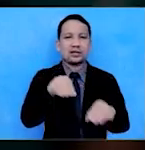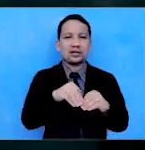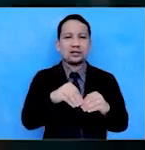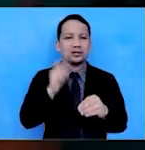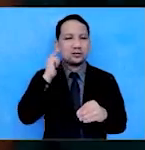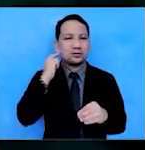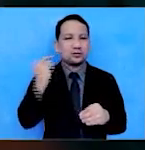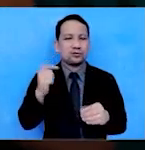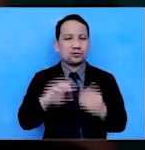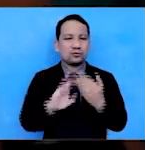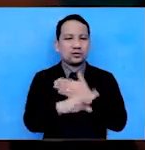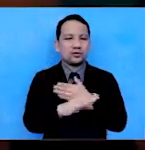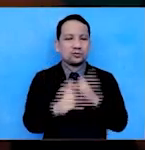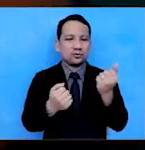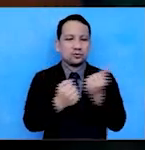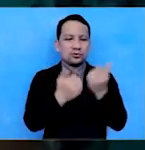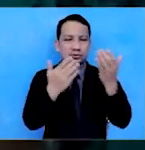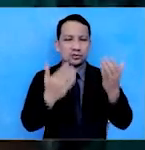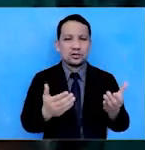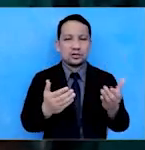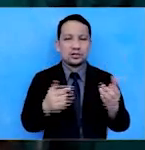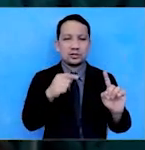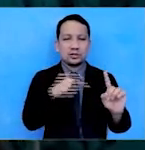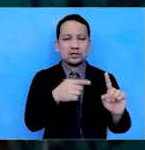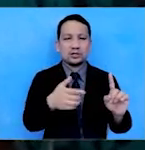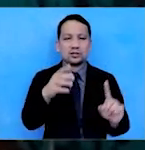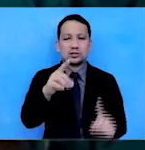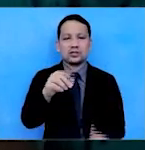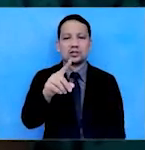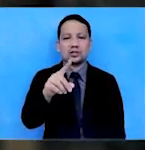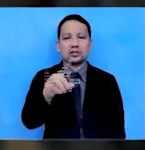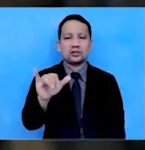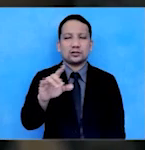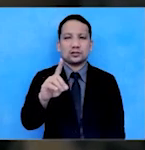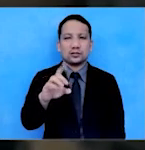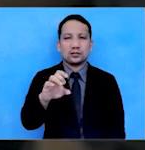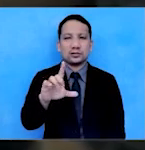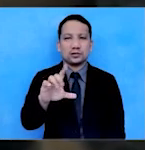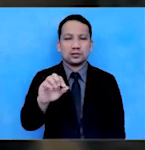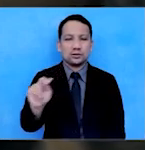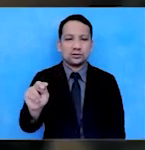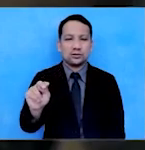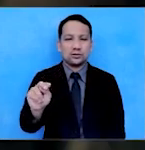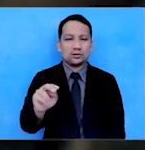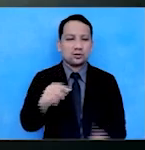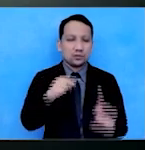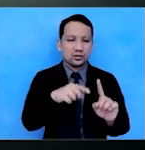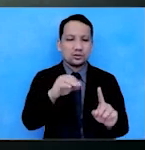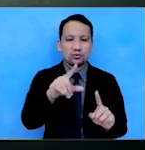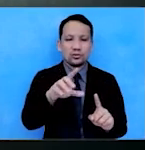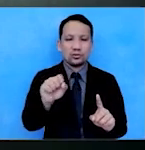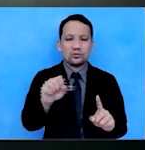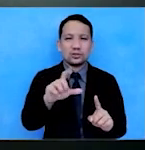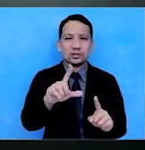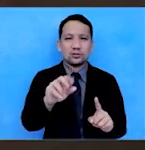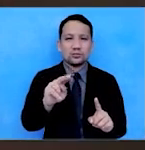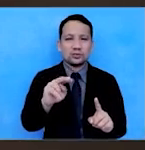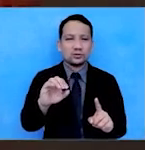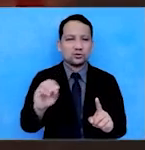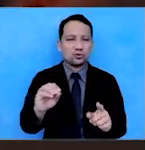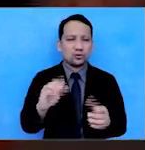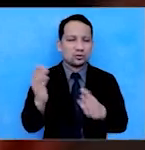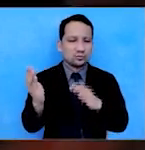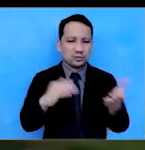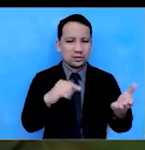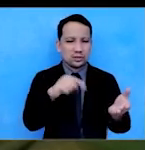Globe at BAFTA Best Supporting Actress nominee na si Dolly De Leon as Olivia Salvacion. Sa pagkamatay ng